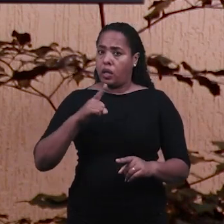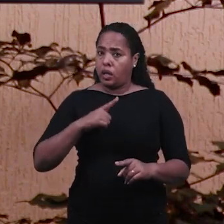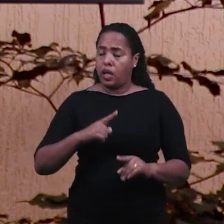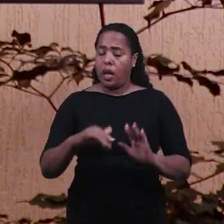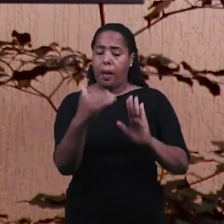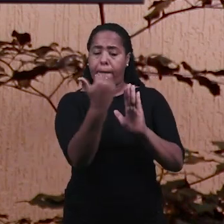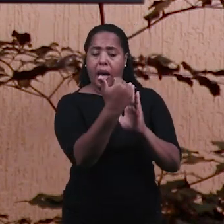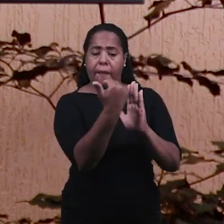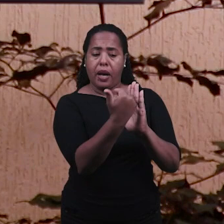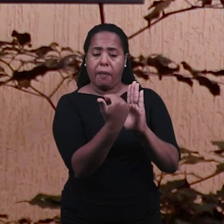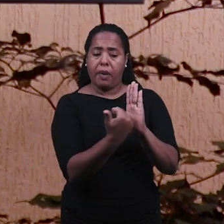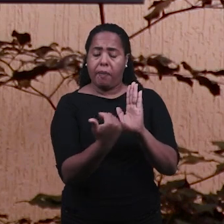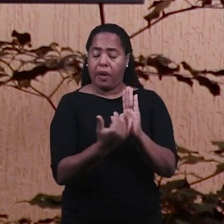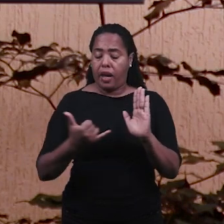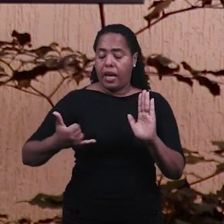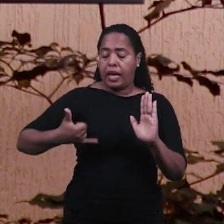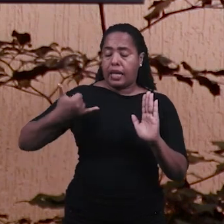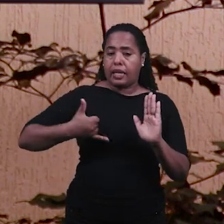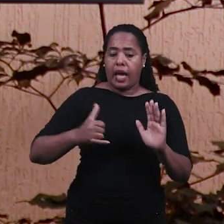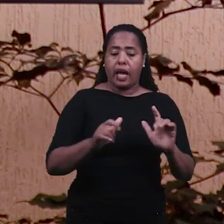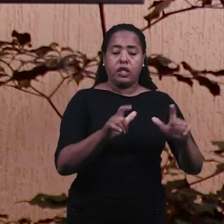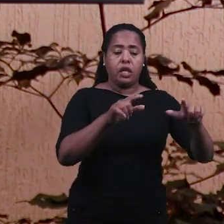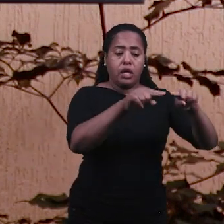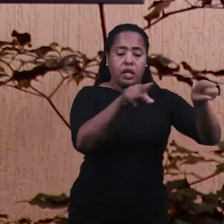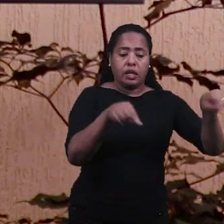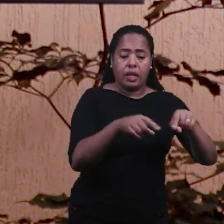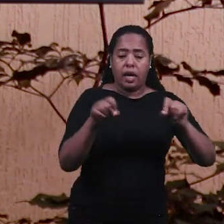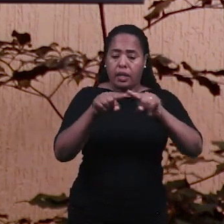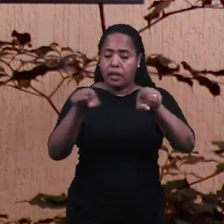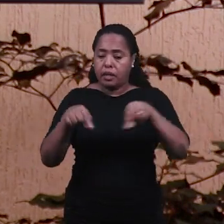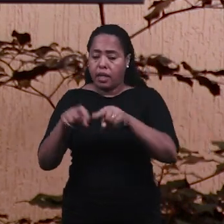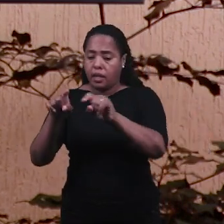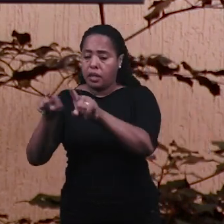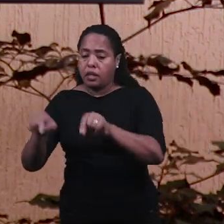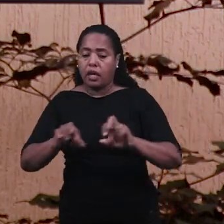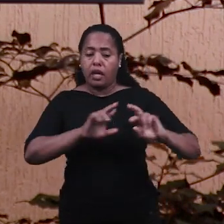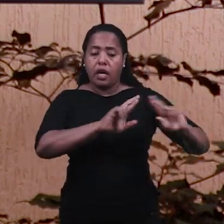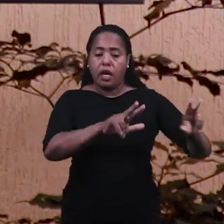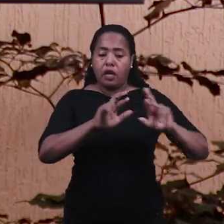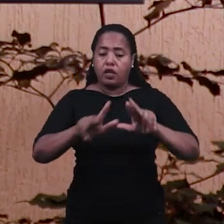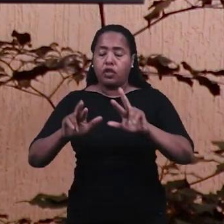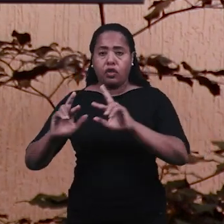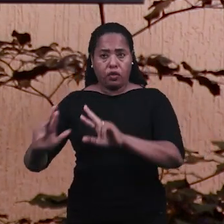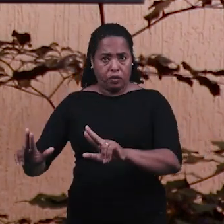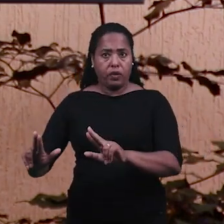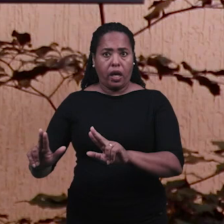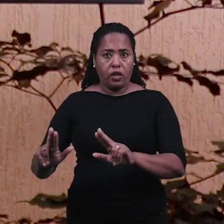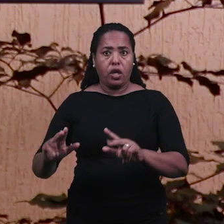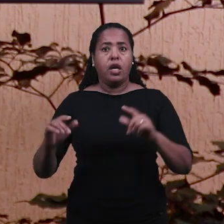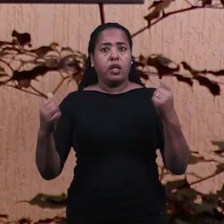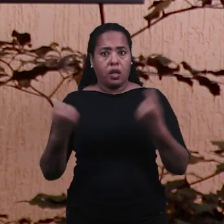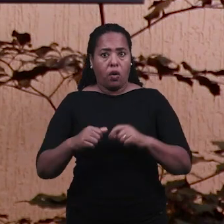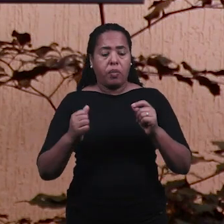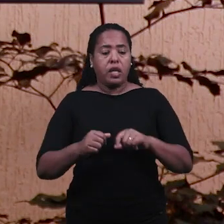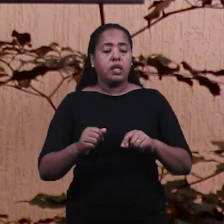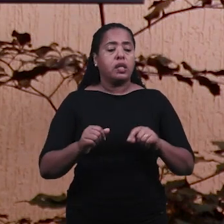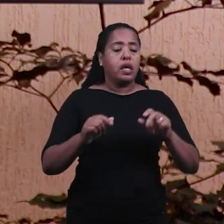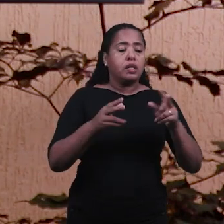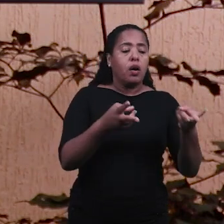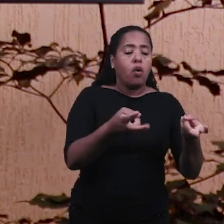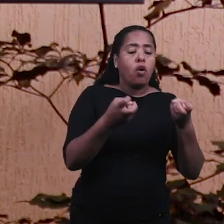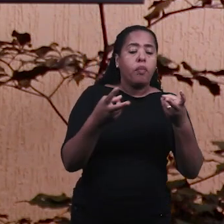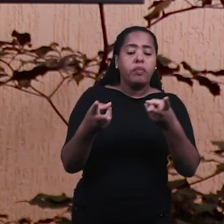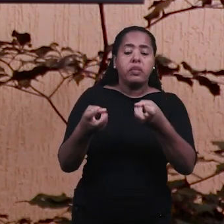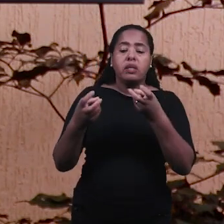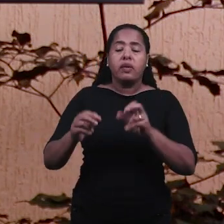tel âge en fonction des classes où les enfants appartiennent. Chaque cas doit être vu